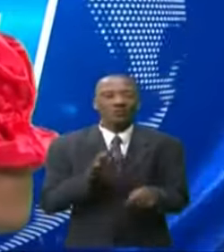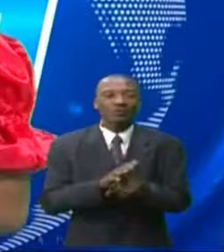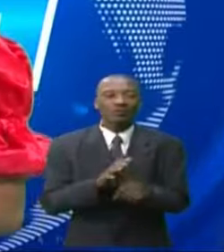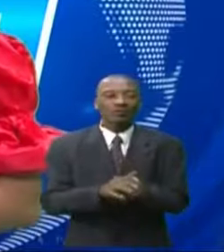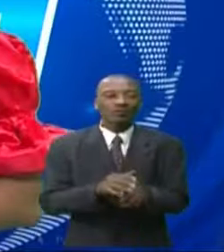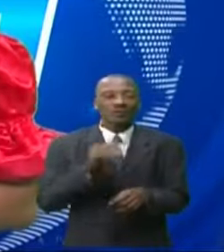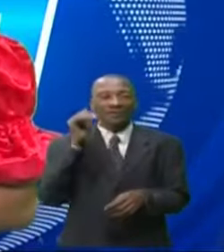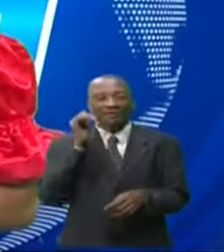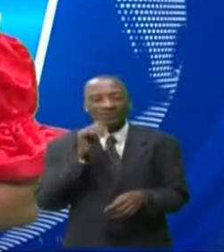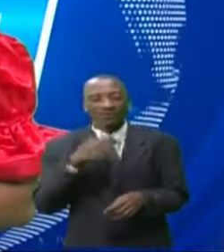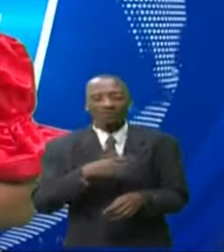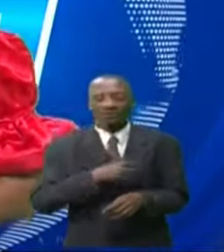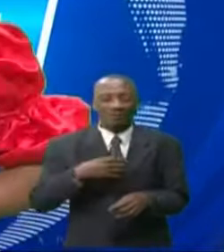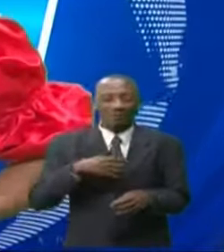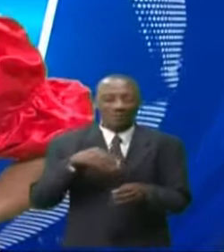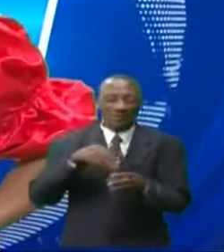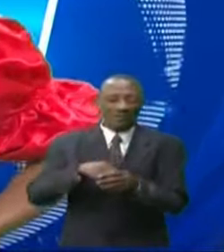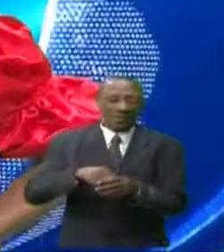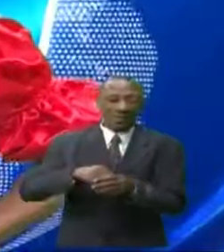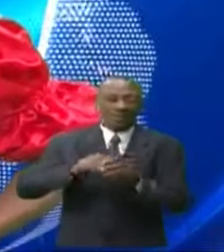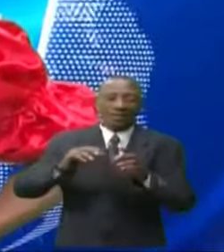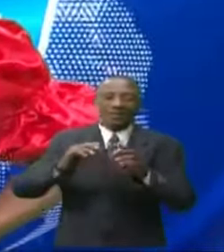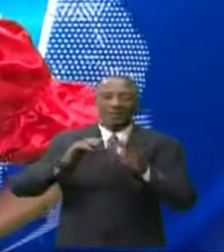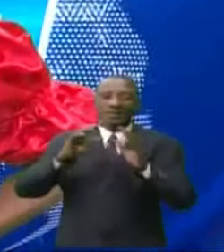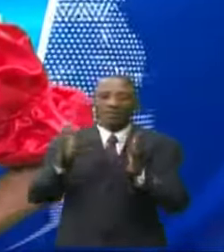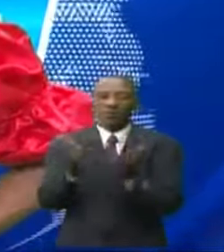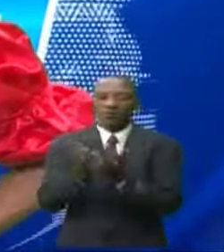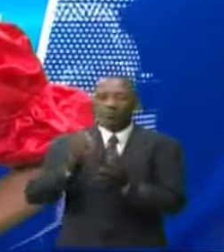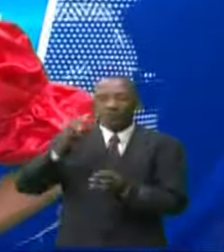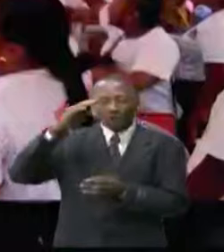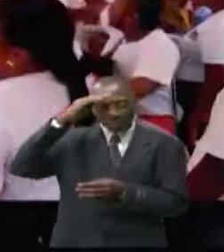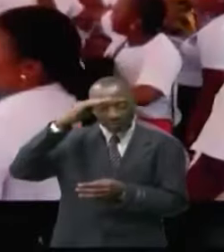commune de linguala et celle de Monga foula sur